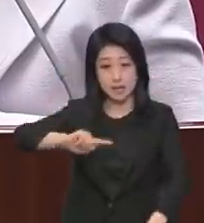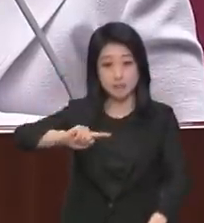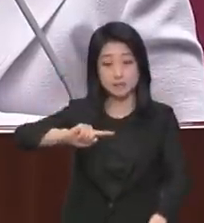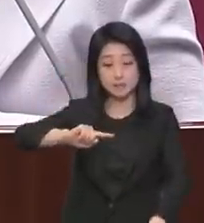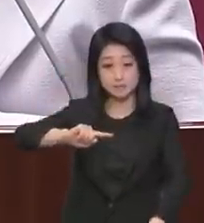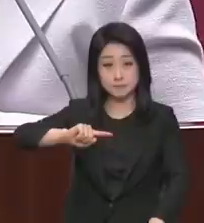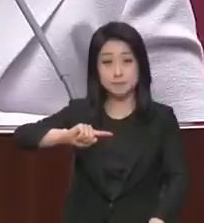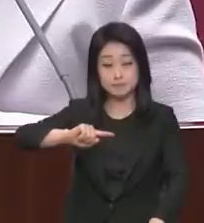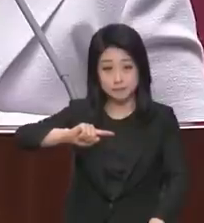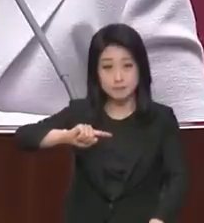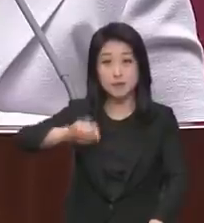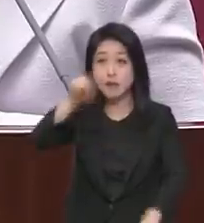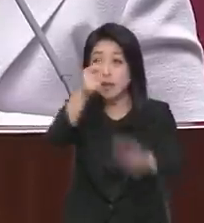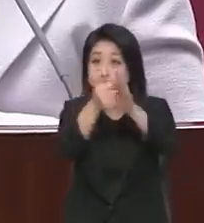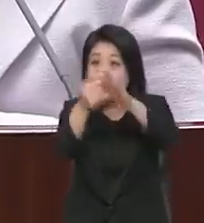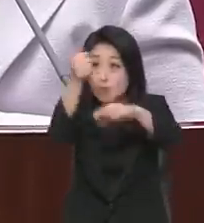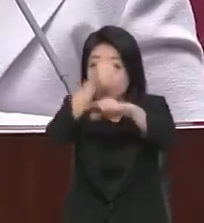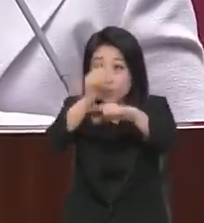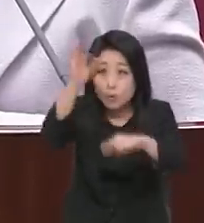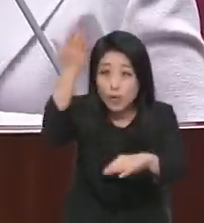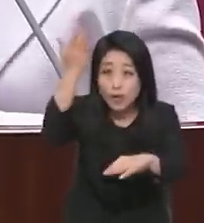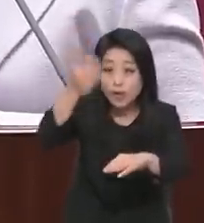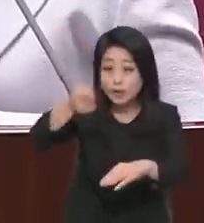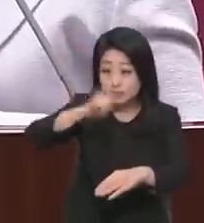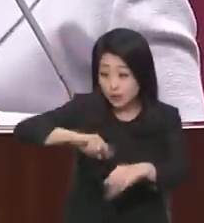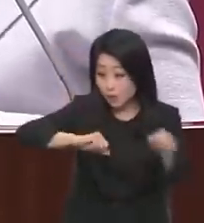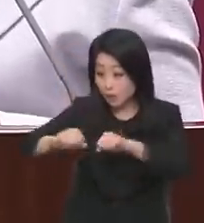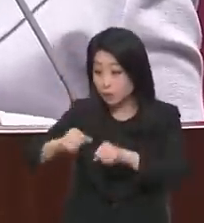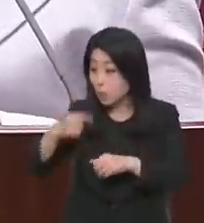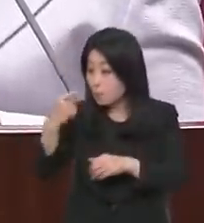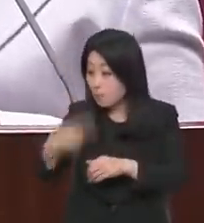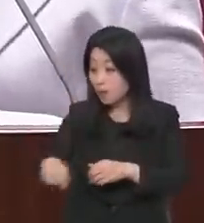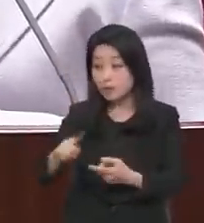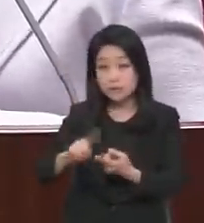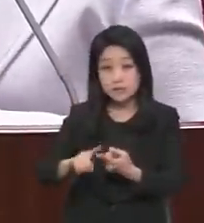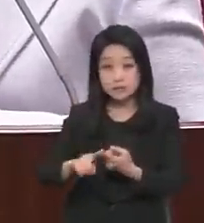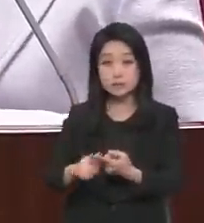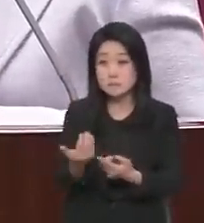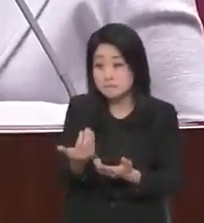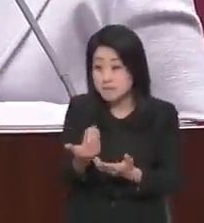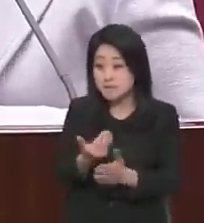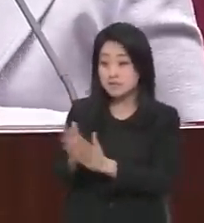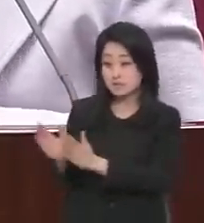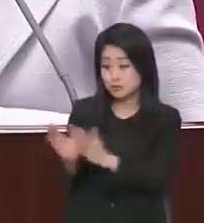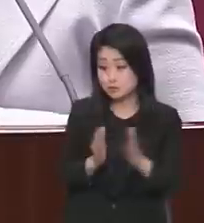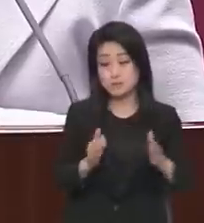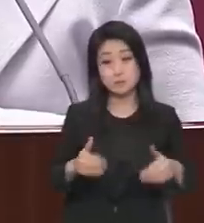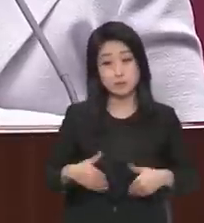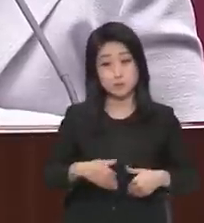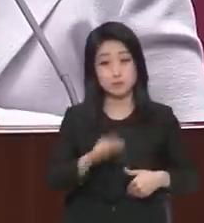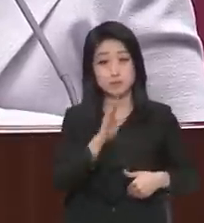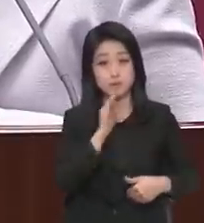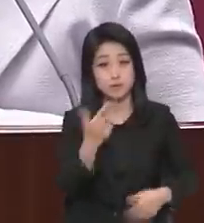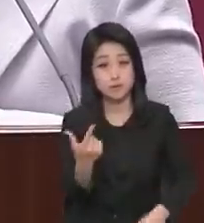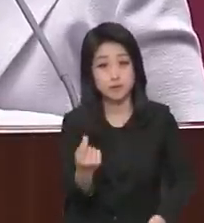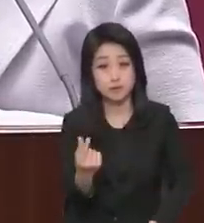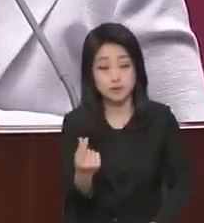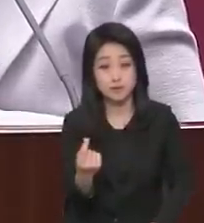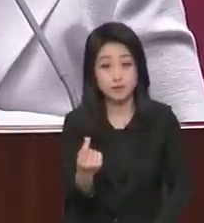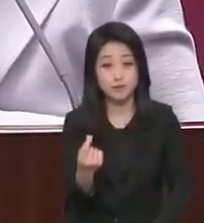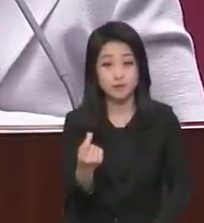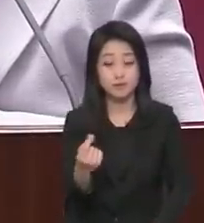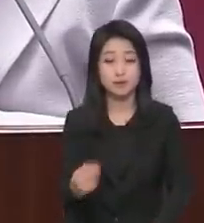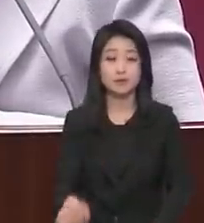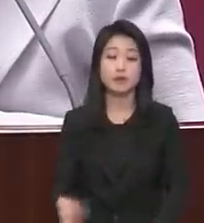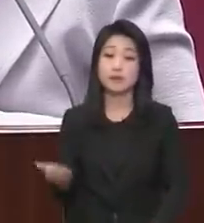노력이 성공했을 때 그 이후의 조치에 대해서 손 놓고 있다면 그것은 직무유기죠. 그런데